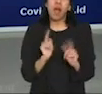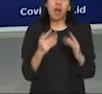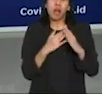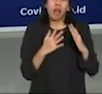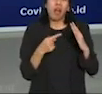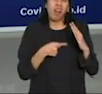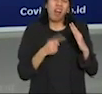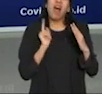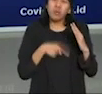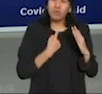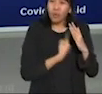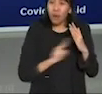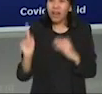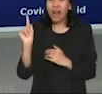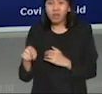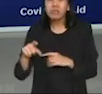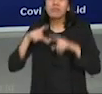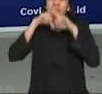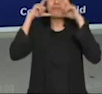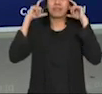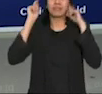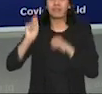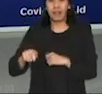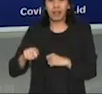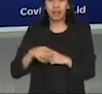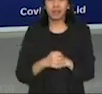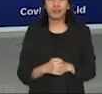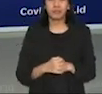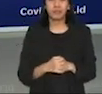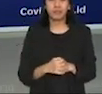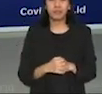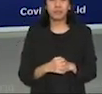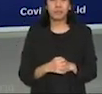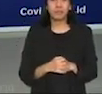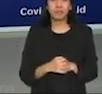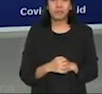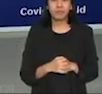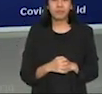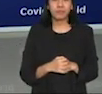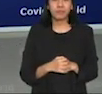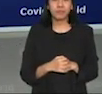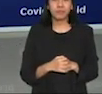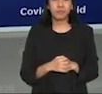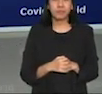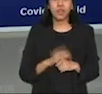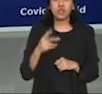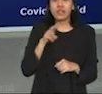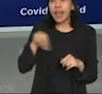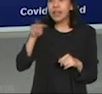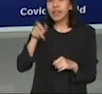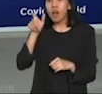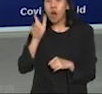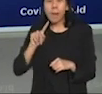rumah gunakan masker pilih anggota keluarga kita yang paling sehat yang